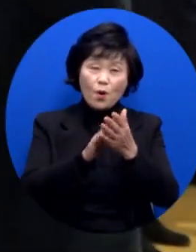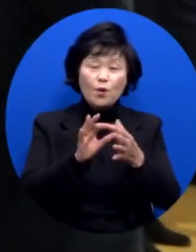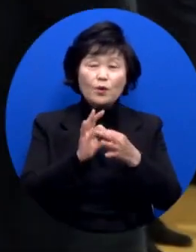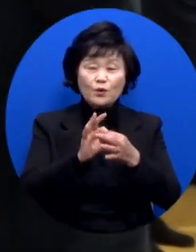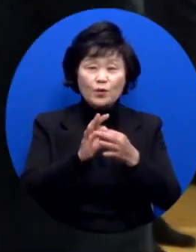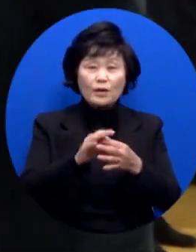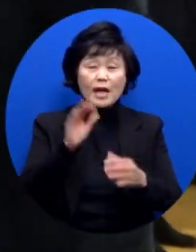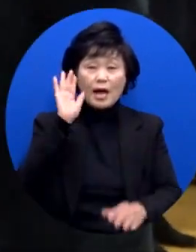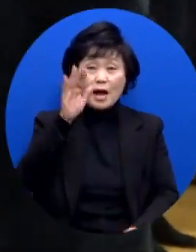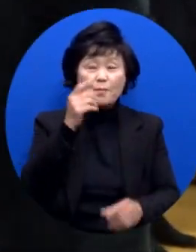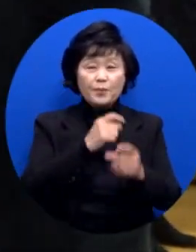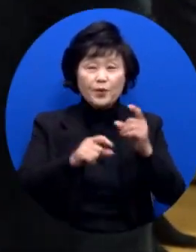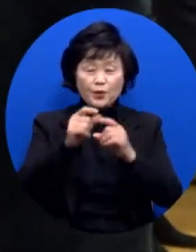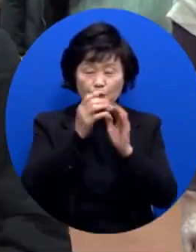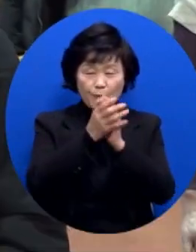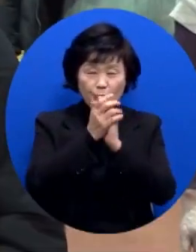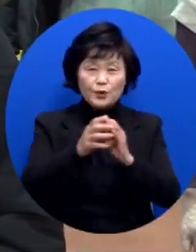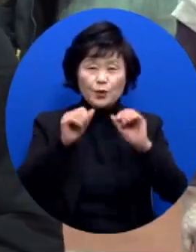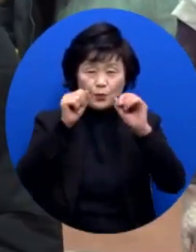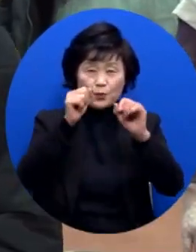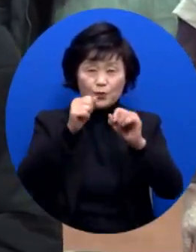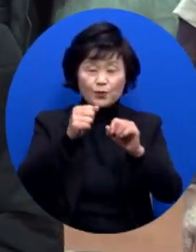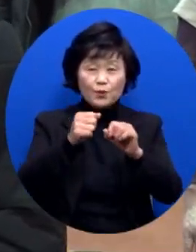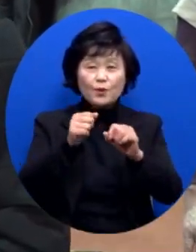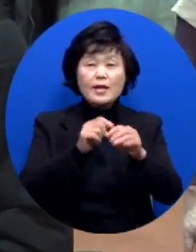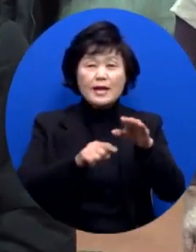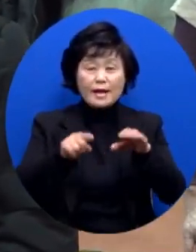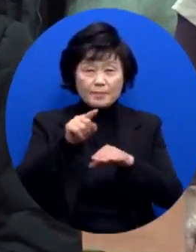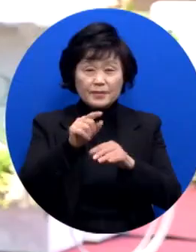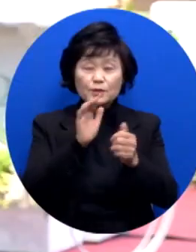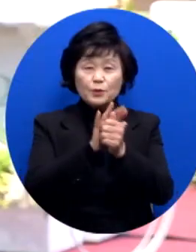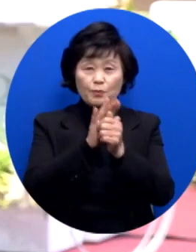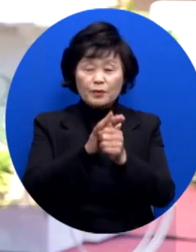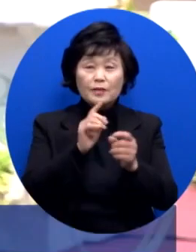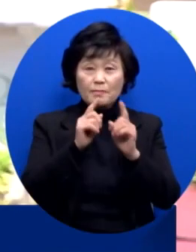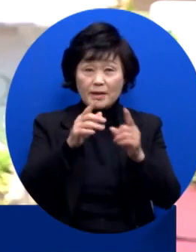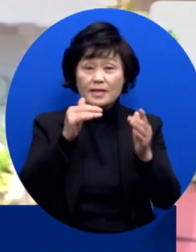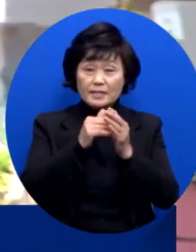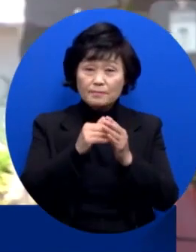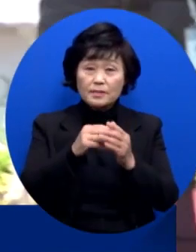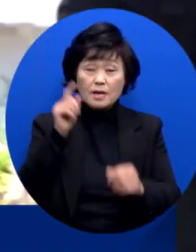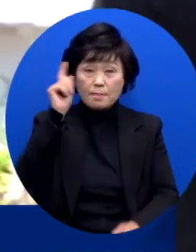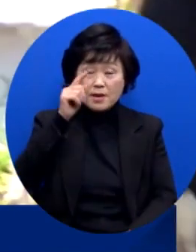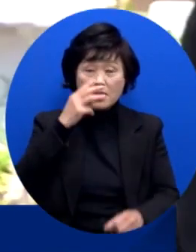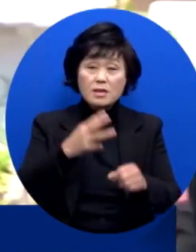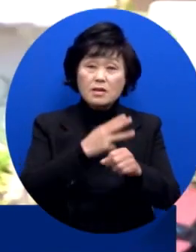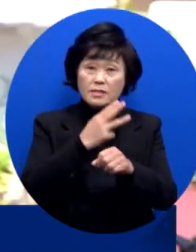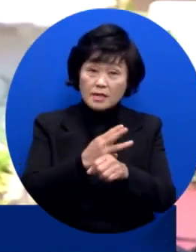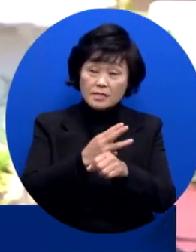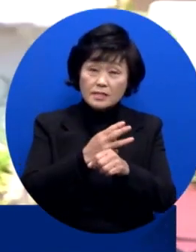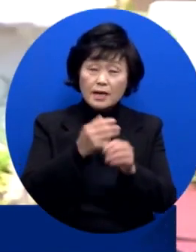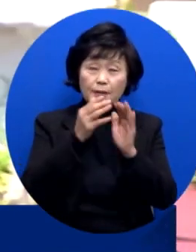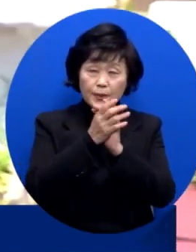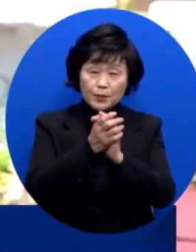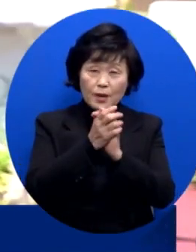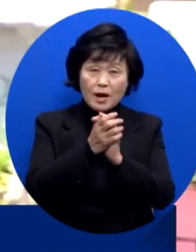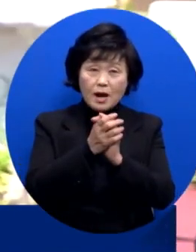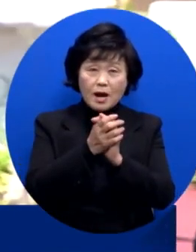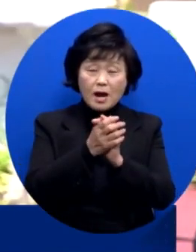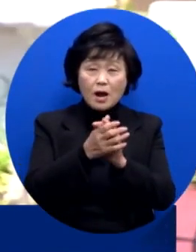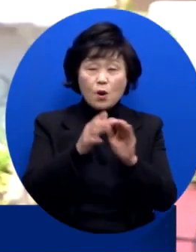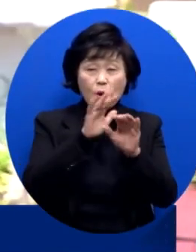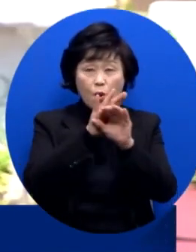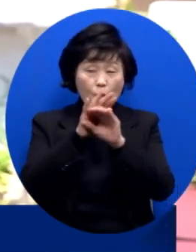기도운동을 적극적으로 펼치겠다고 전했습니다. 매일 새벽까지 한 3시간씩 기도하고 방역수칙 철저하게